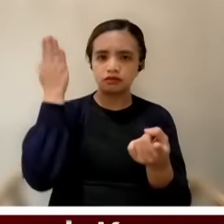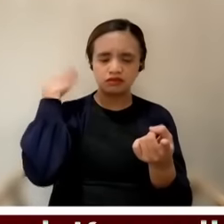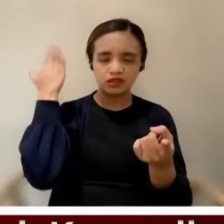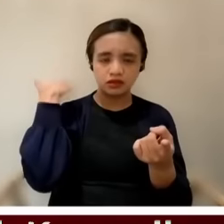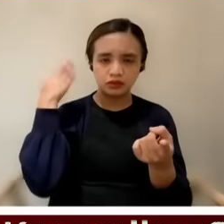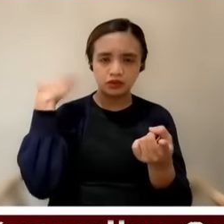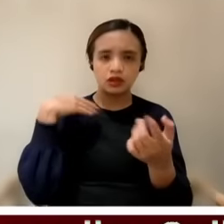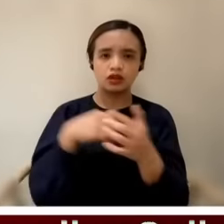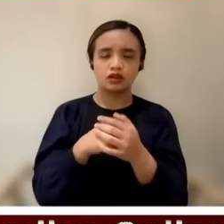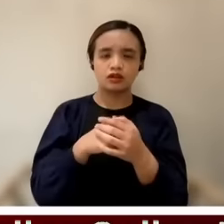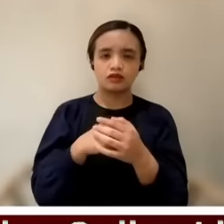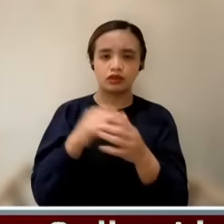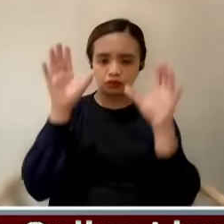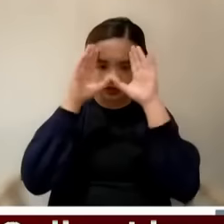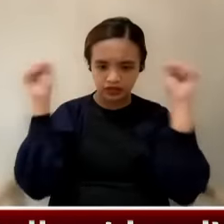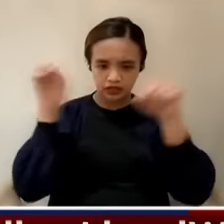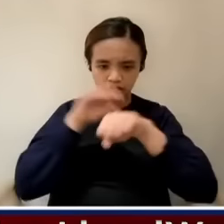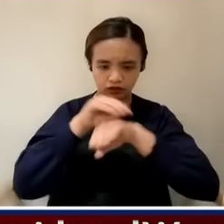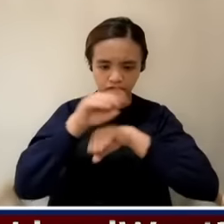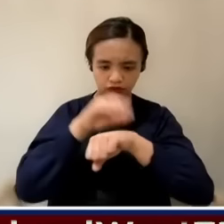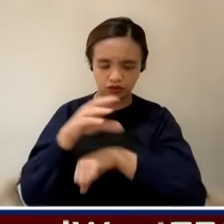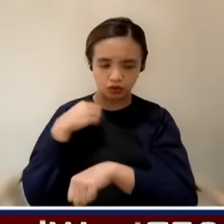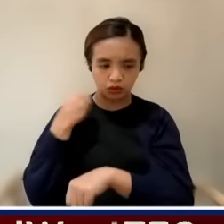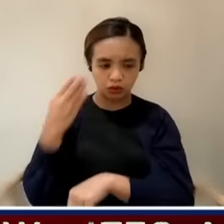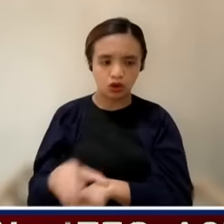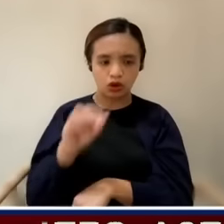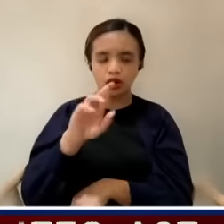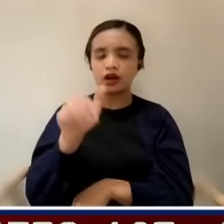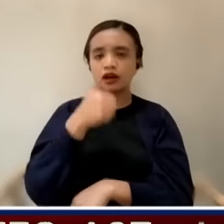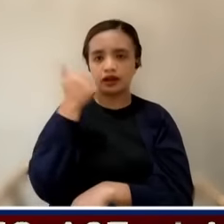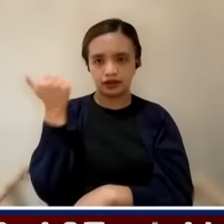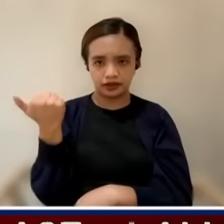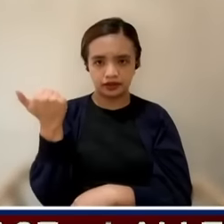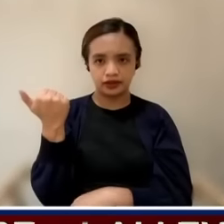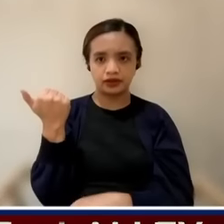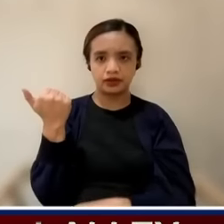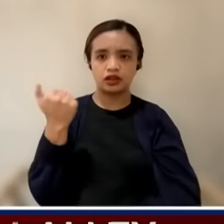dating cabinet official o iba pa na